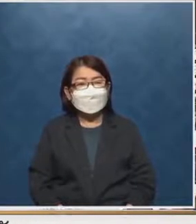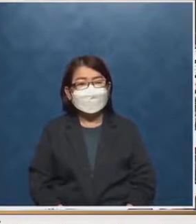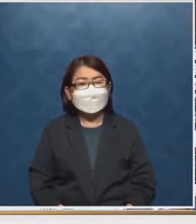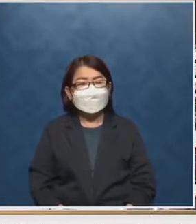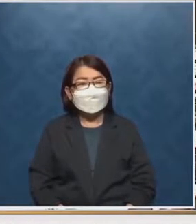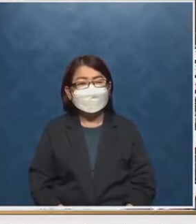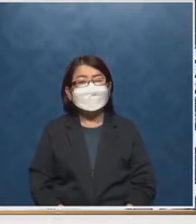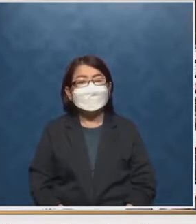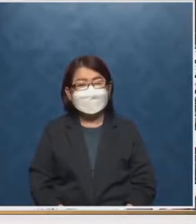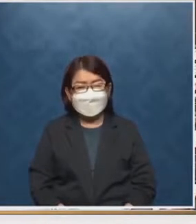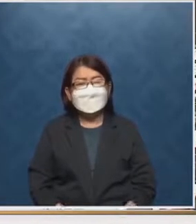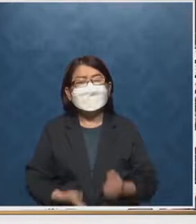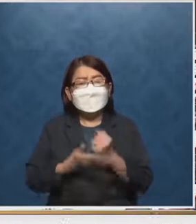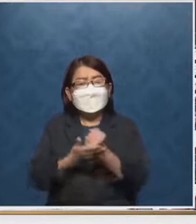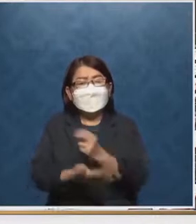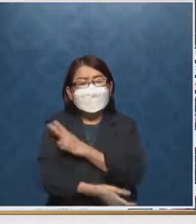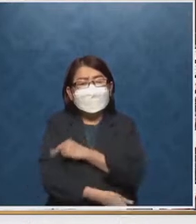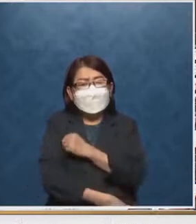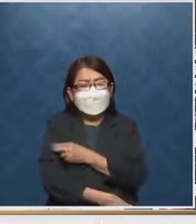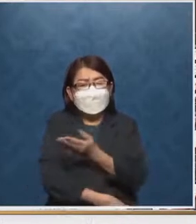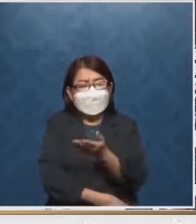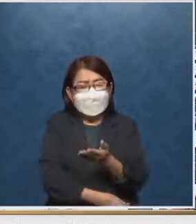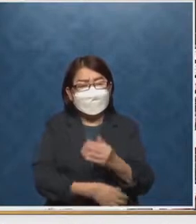ช่วยคุณหมอหน่อยครับ